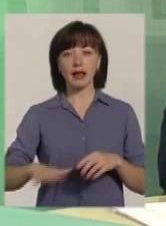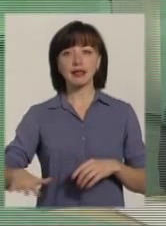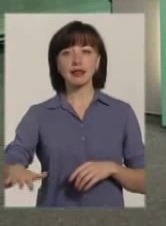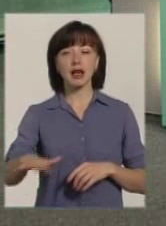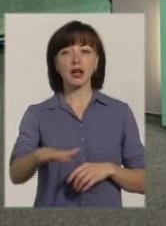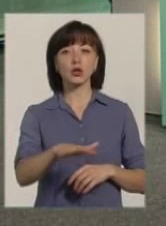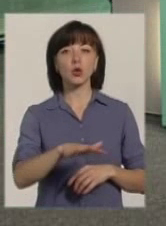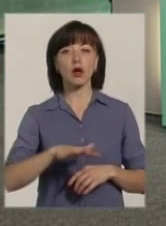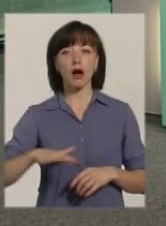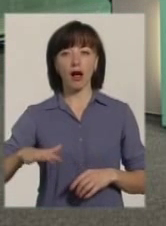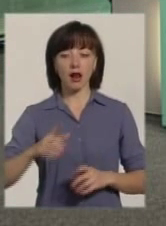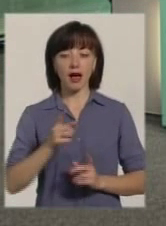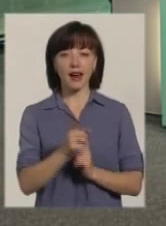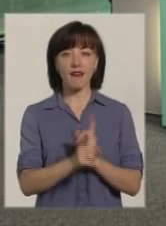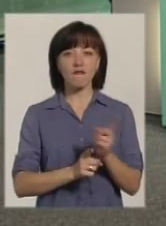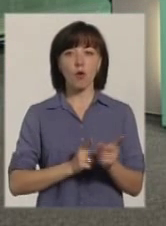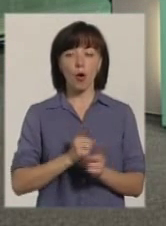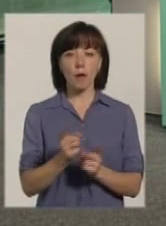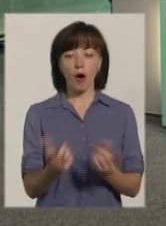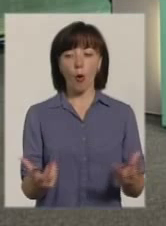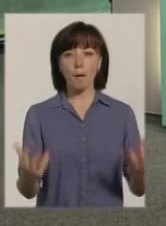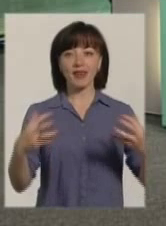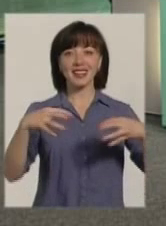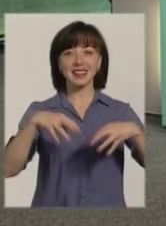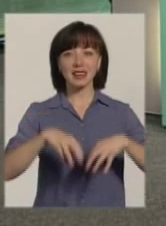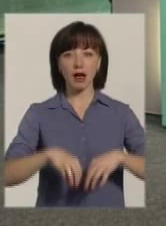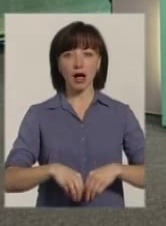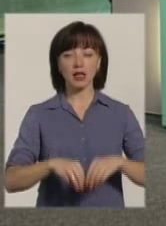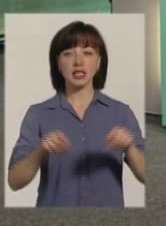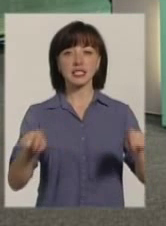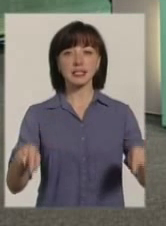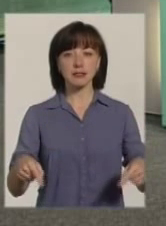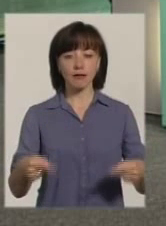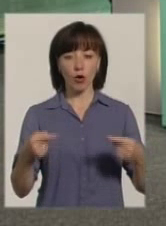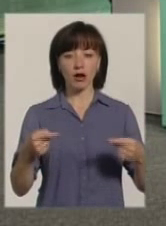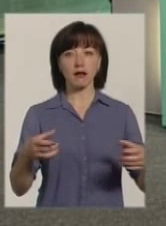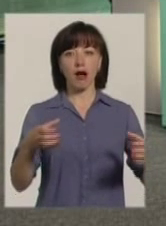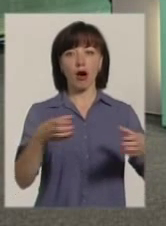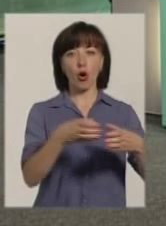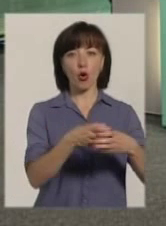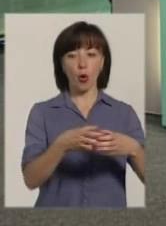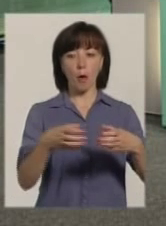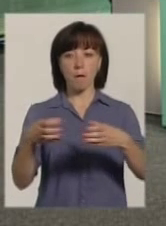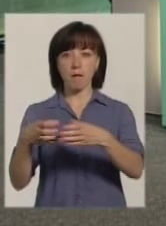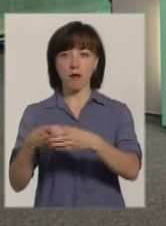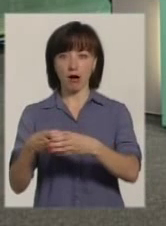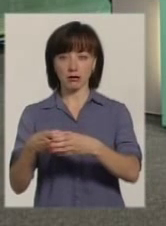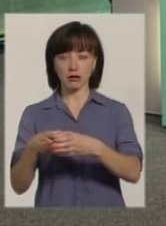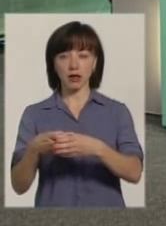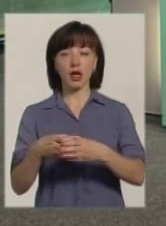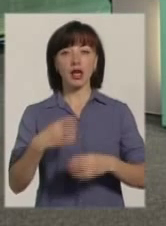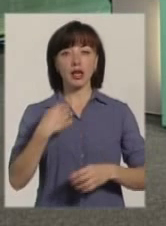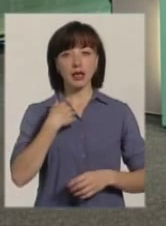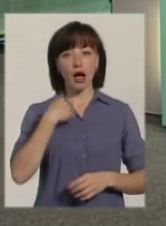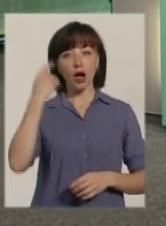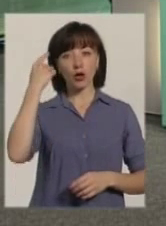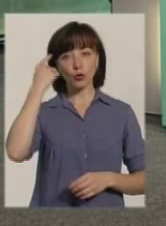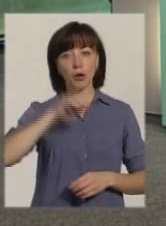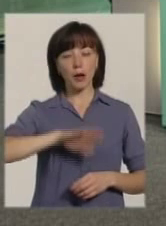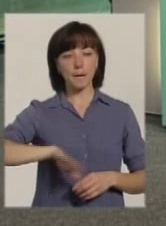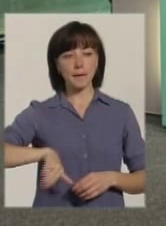реформа, реформа об'єднання і створення самодостатніх громад. Я думаю, що після того,